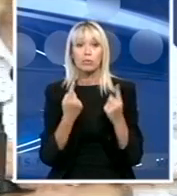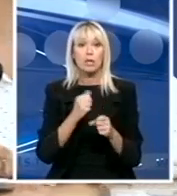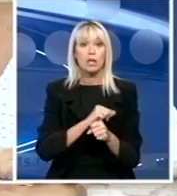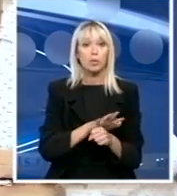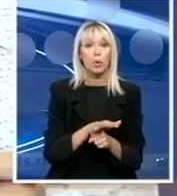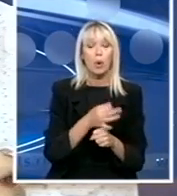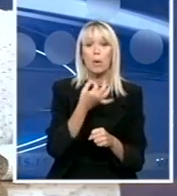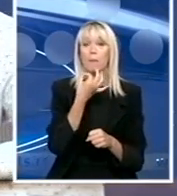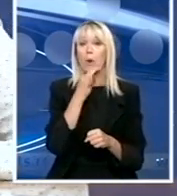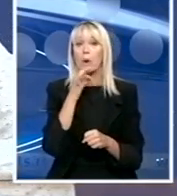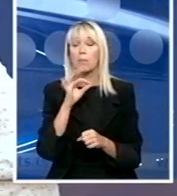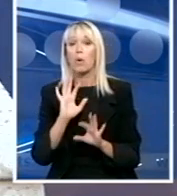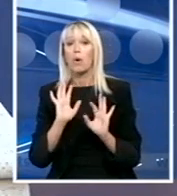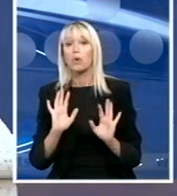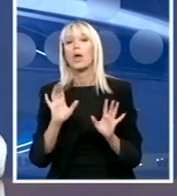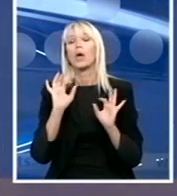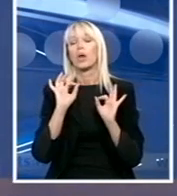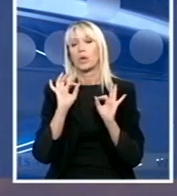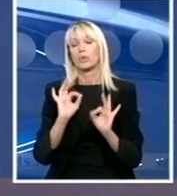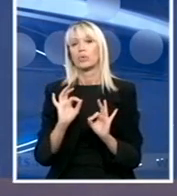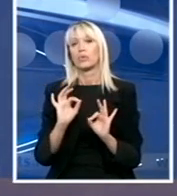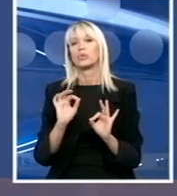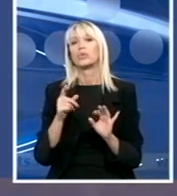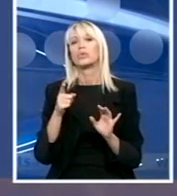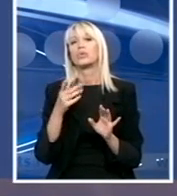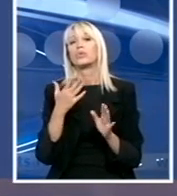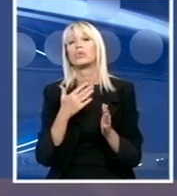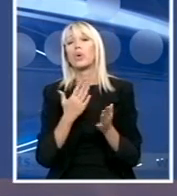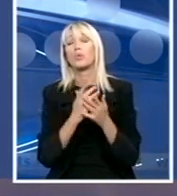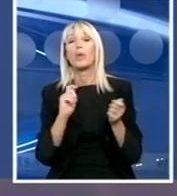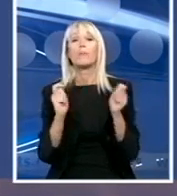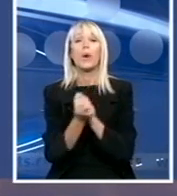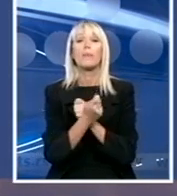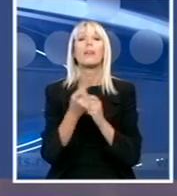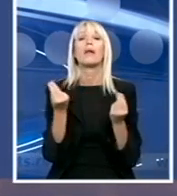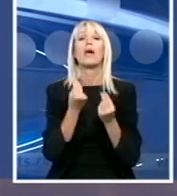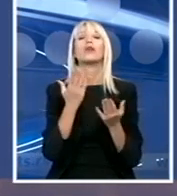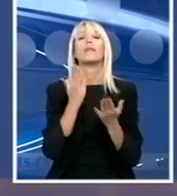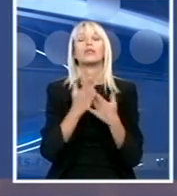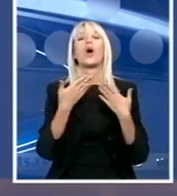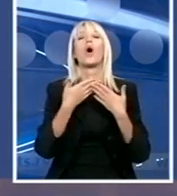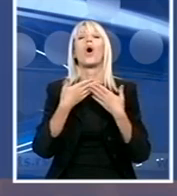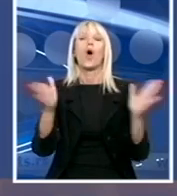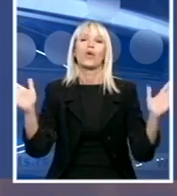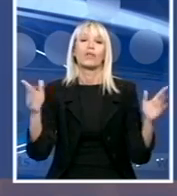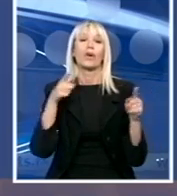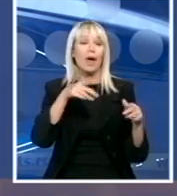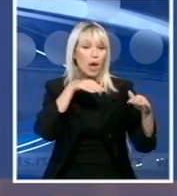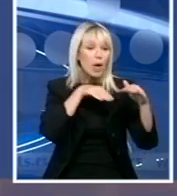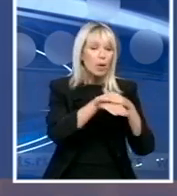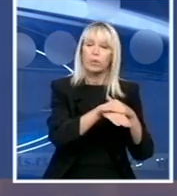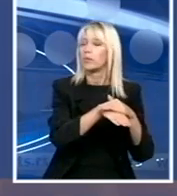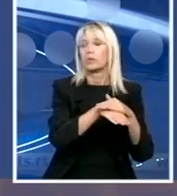budu korigovale mere, one će se odnositi isključivo na otvorene prostore. Znači, napominjemo, zatvoreni prostori